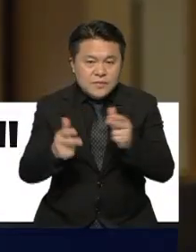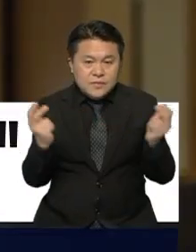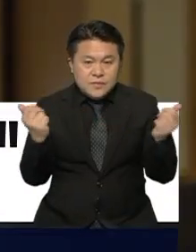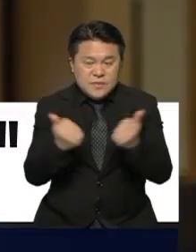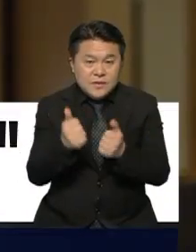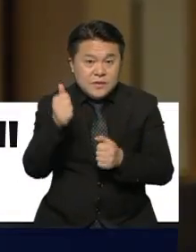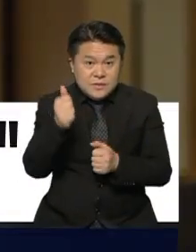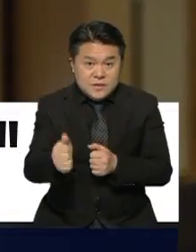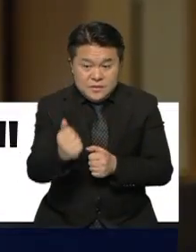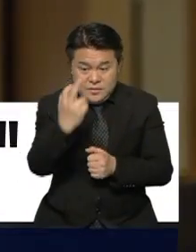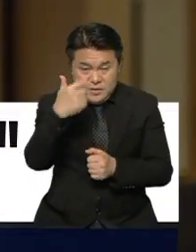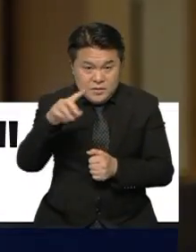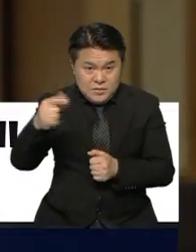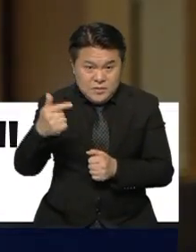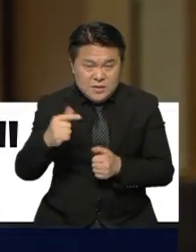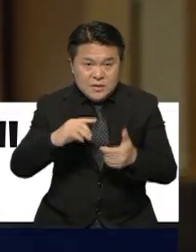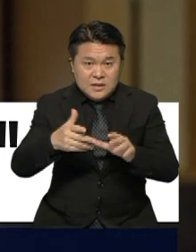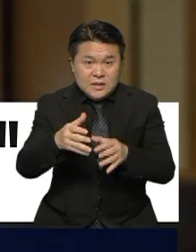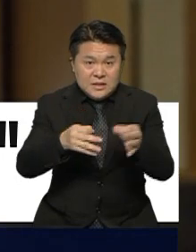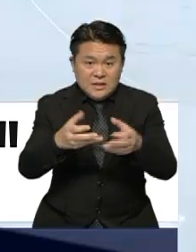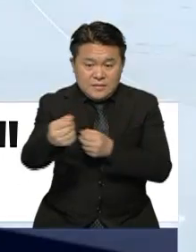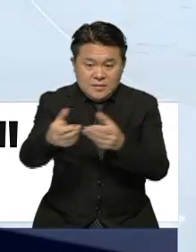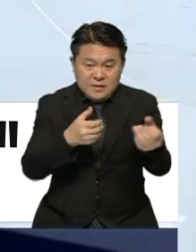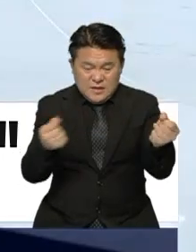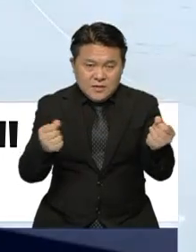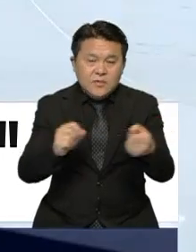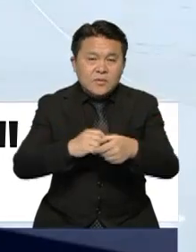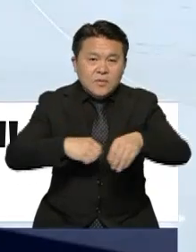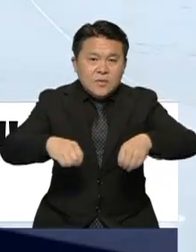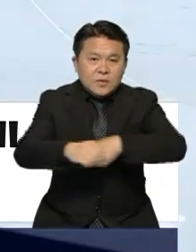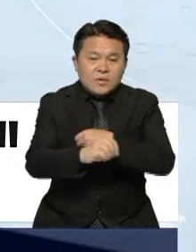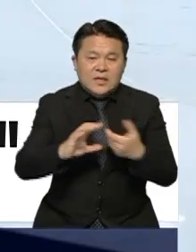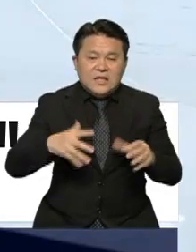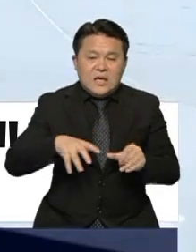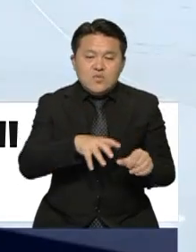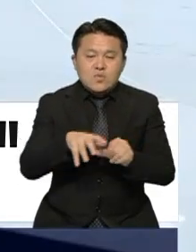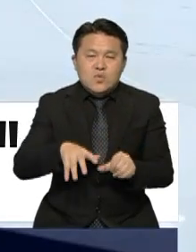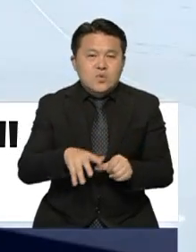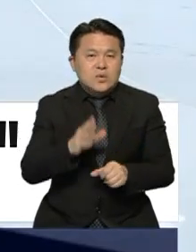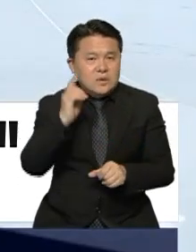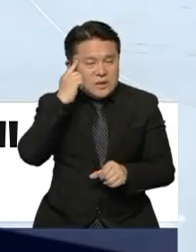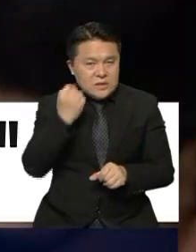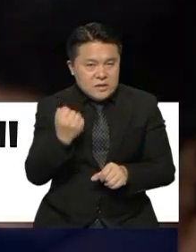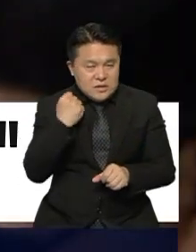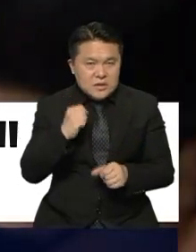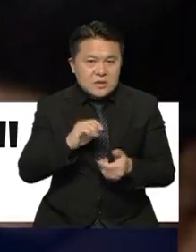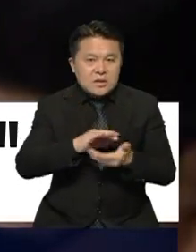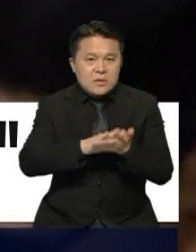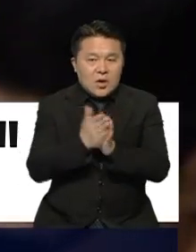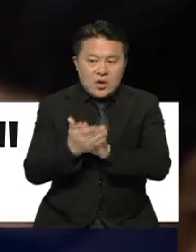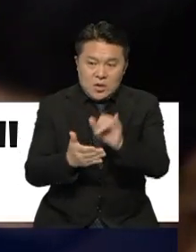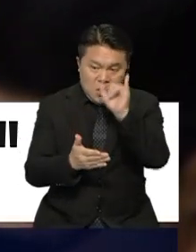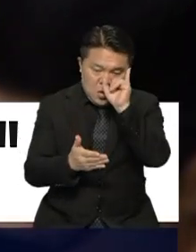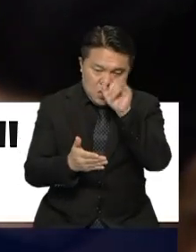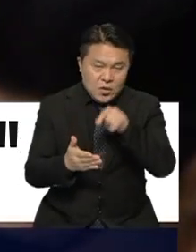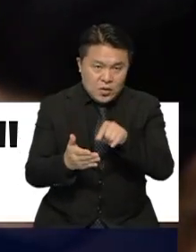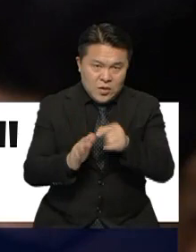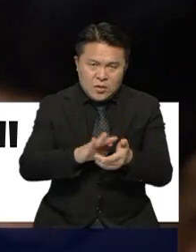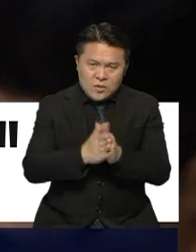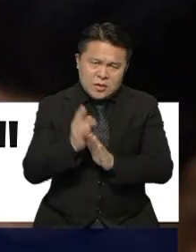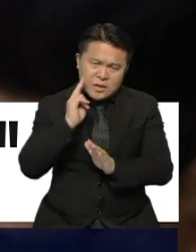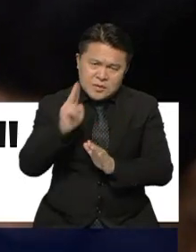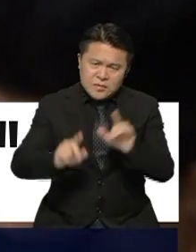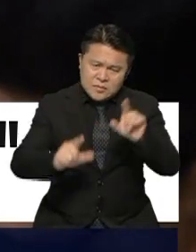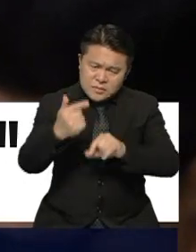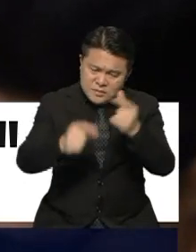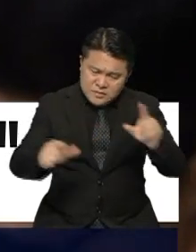세계 시장이 쪼개지다 보니 보호무역주의가 강해지고 시장의 변화가 쫓아온다며 변화의 파고가 크고 형태도